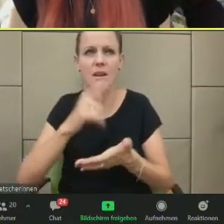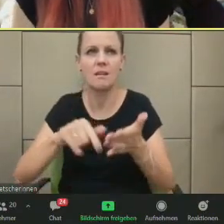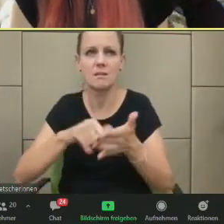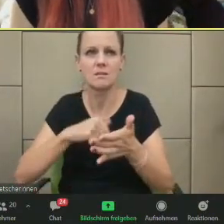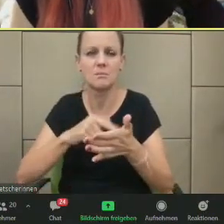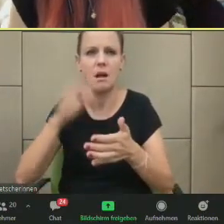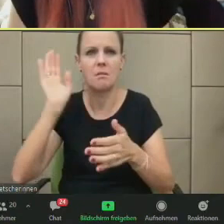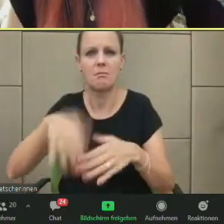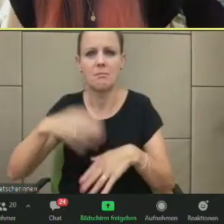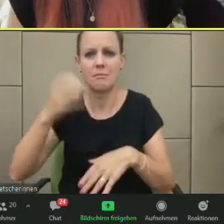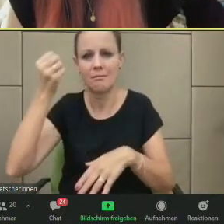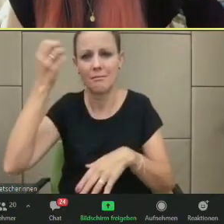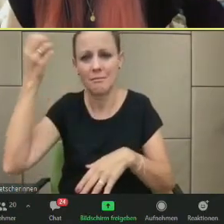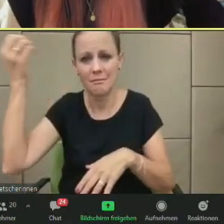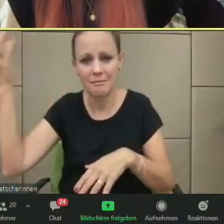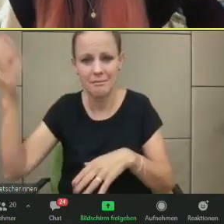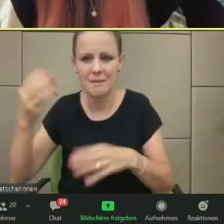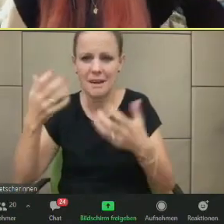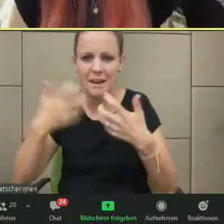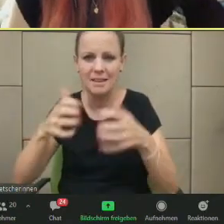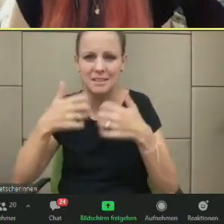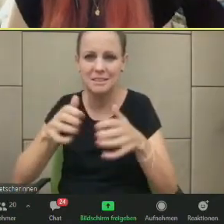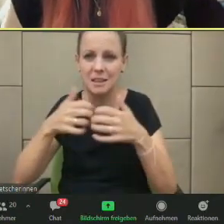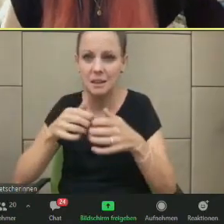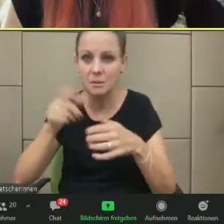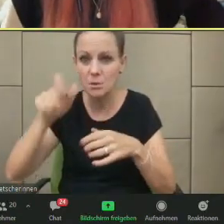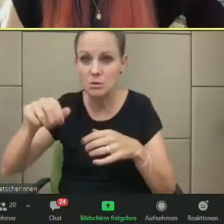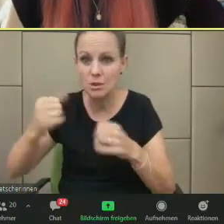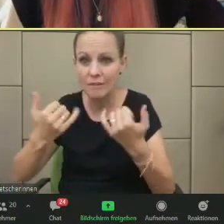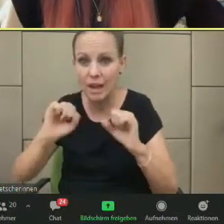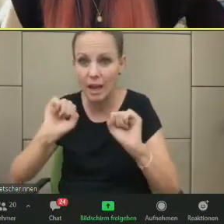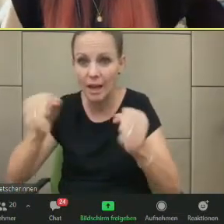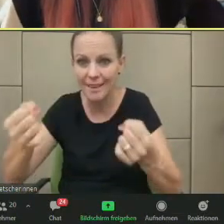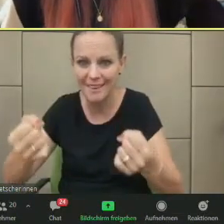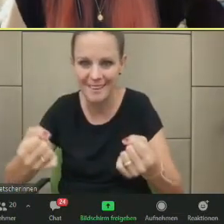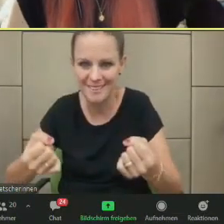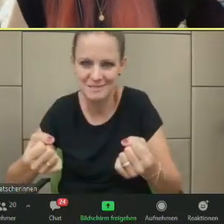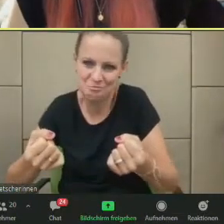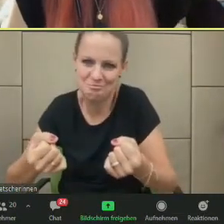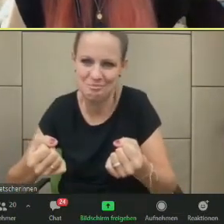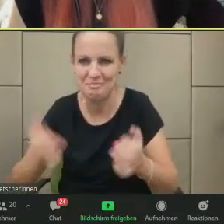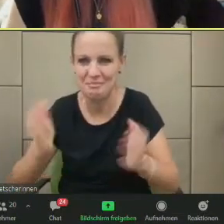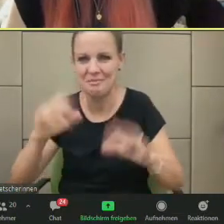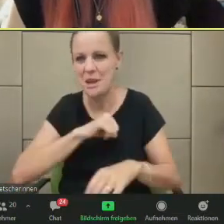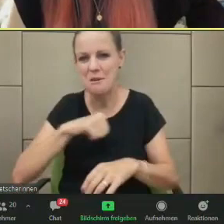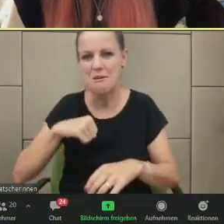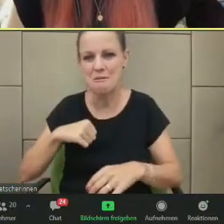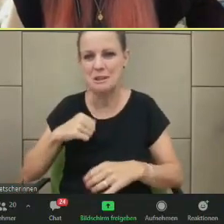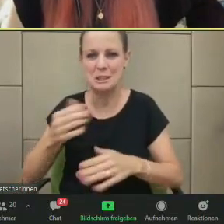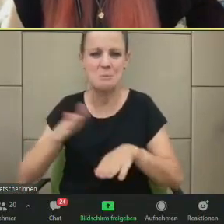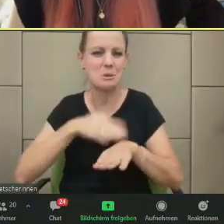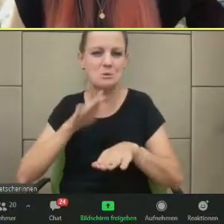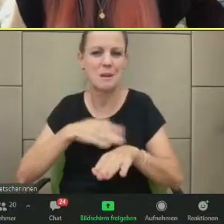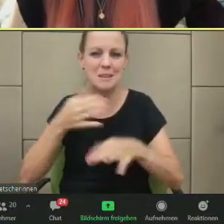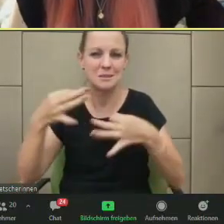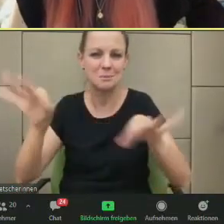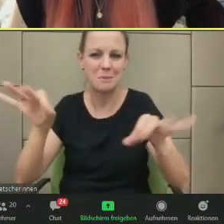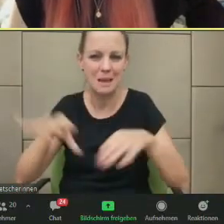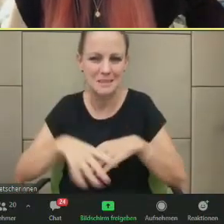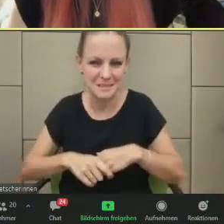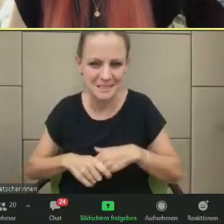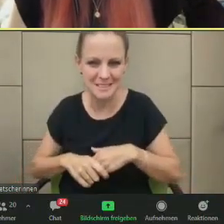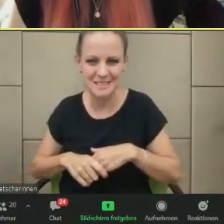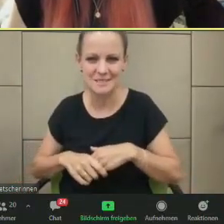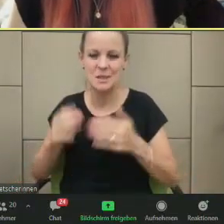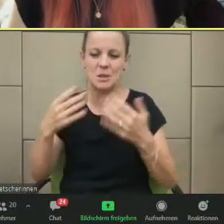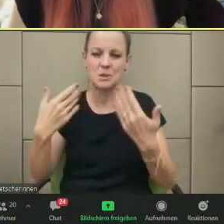und schaue dann, wie die Menschen darauf reagieren und mache mir einen Spaß draus. Auch so kann man mit solchen Themen umgehen. Und